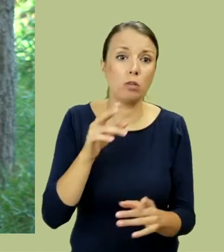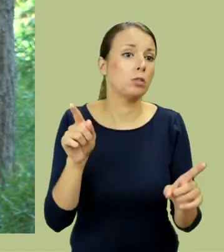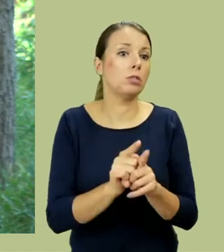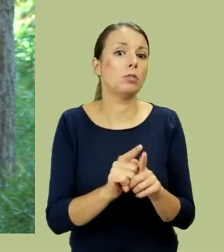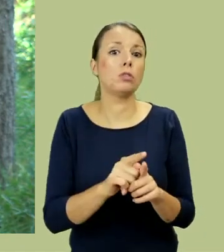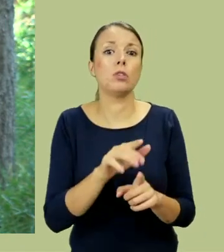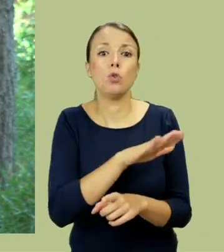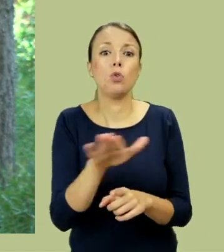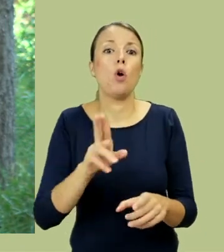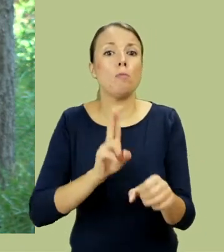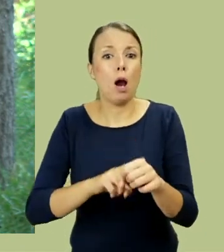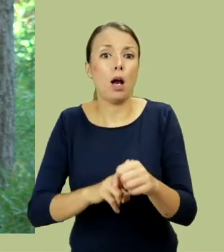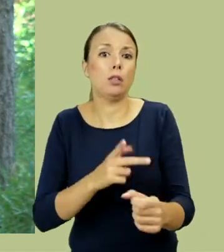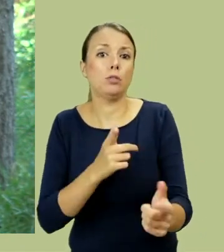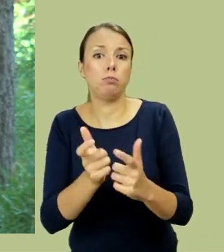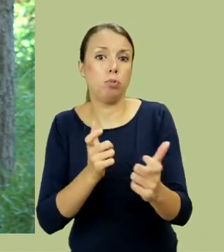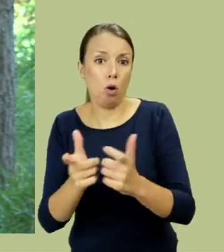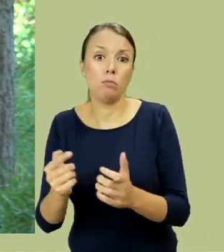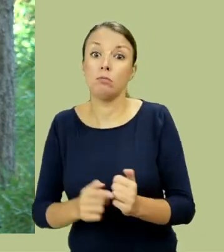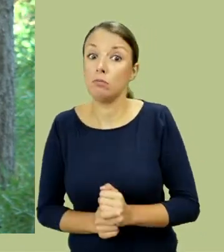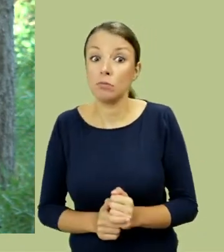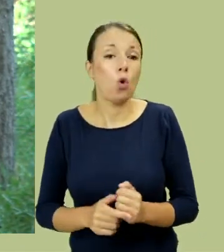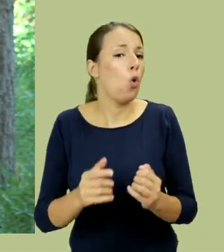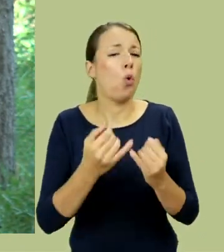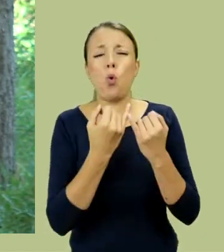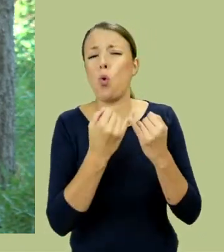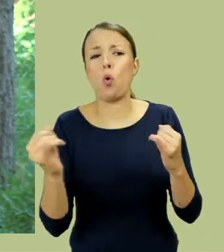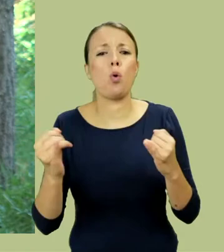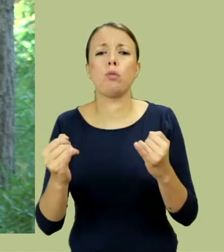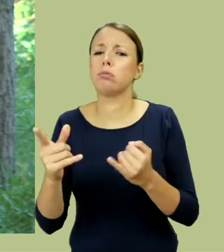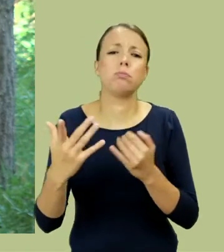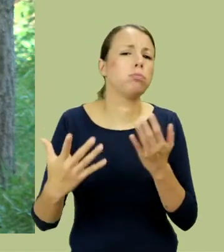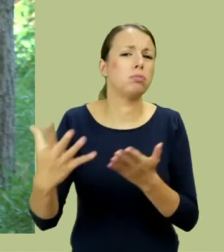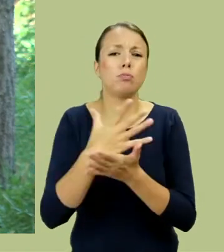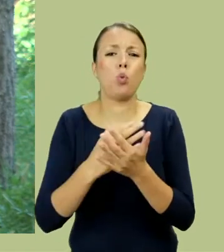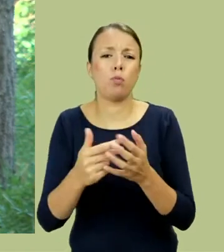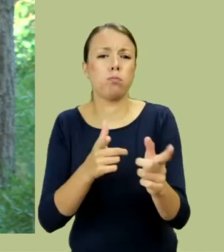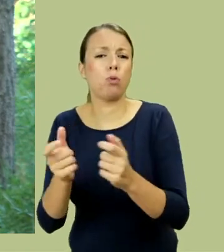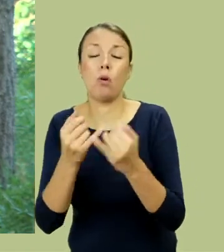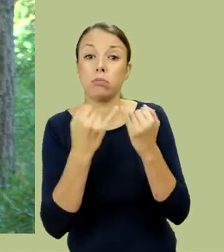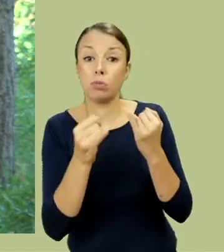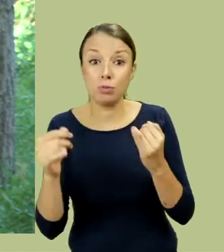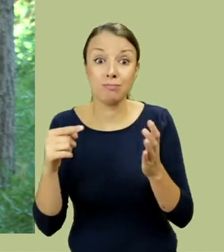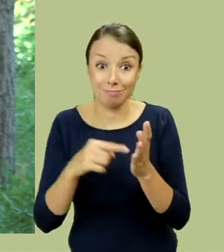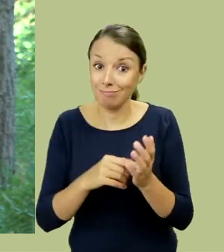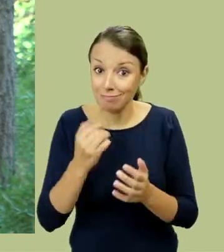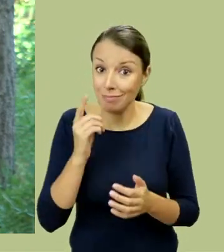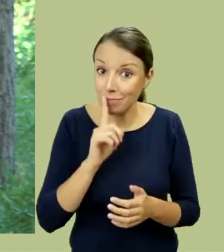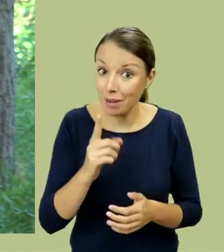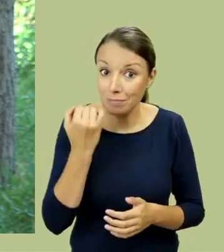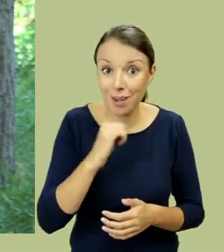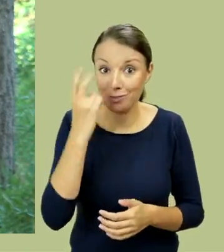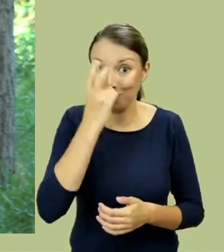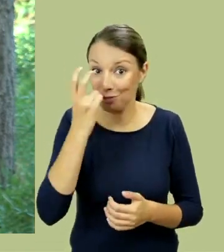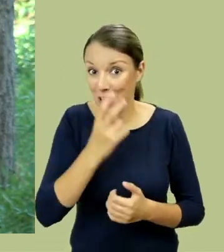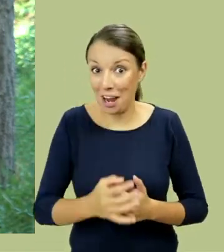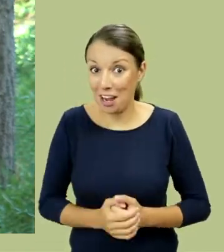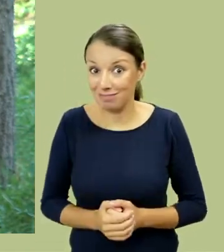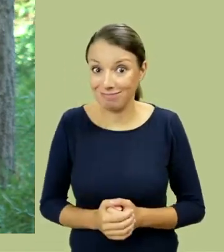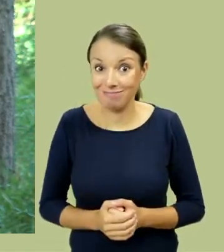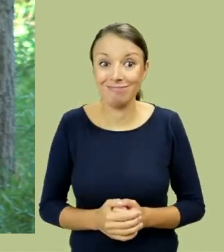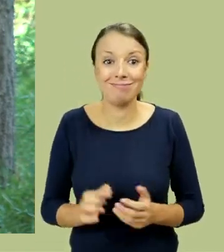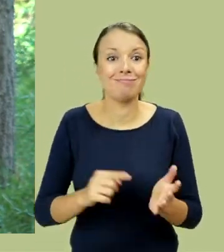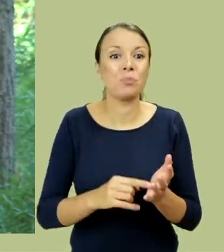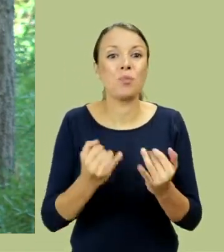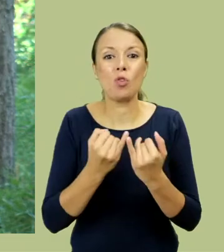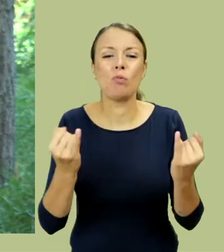broni. Różnie tę broń pozyskiwano. To jest następny epizod arcy ciekawy, bo obfitujący w sceny wybuchowe,